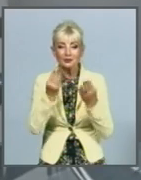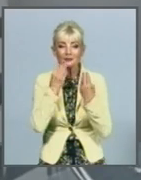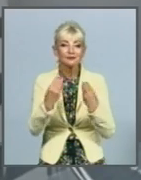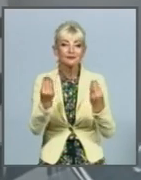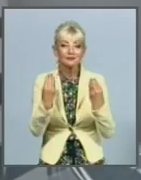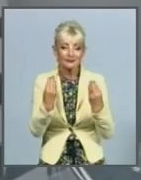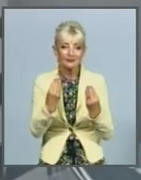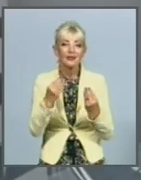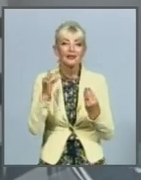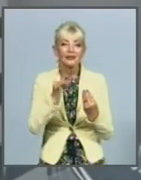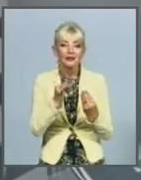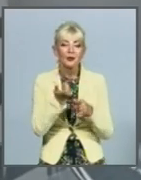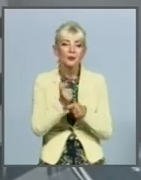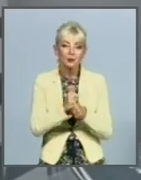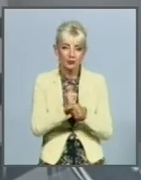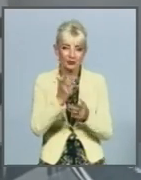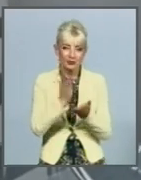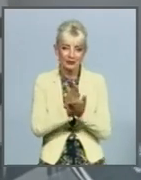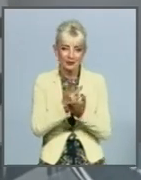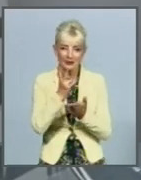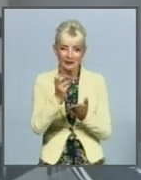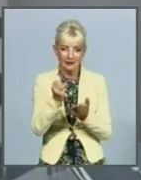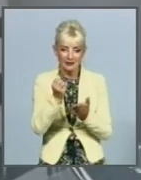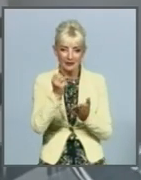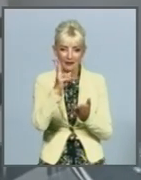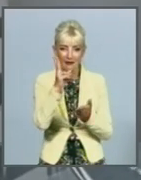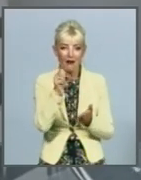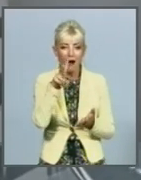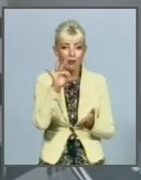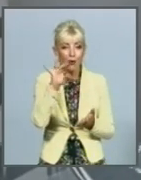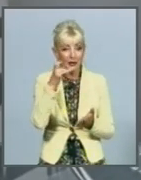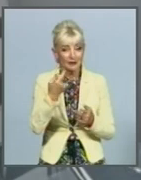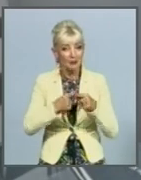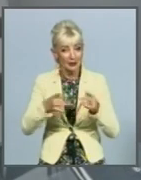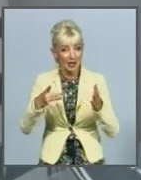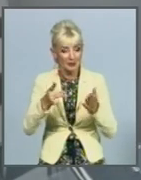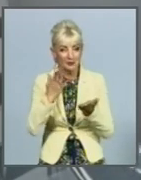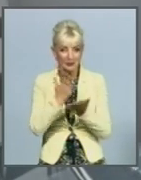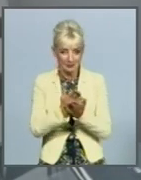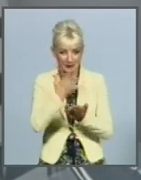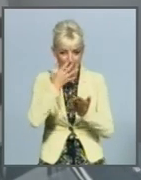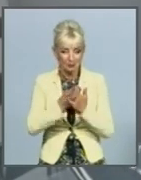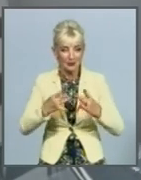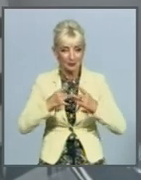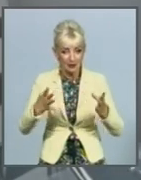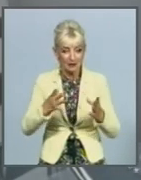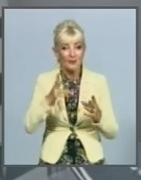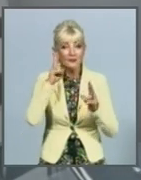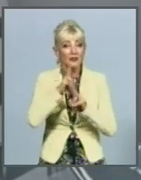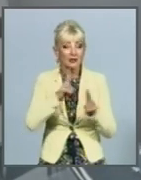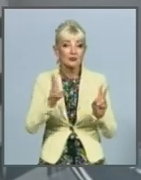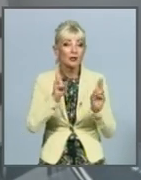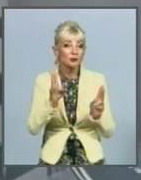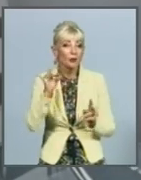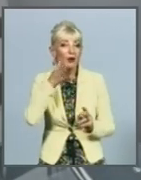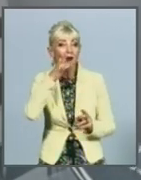Прагу, хоча і є зовсім не калорійною. Саме тому кавун і заслужив своє власне свято. Хоча й невідомо, хто і